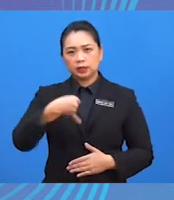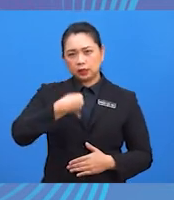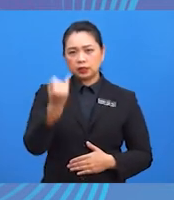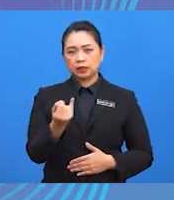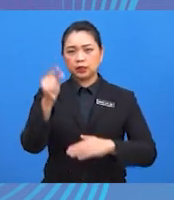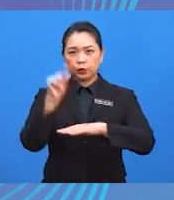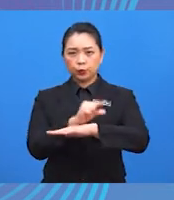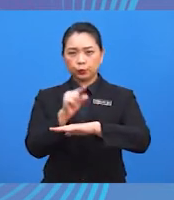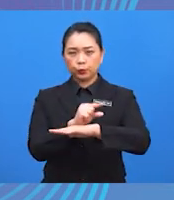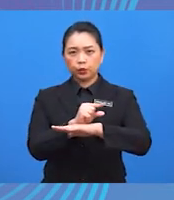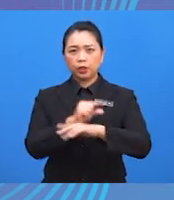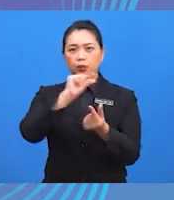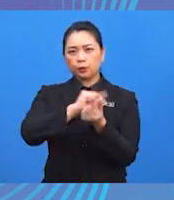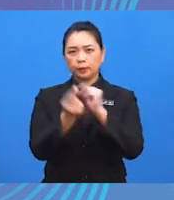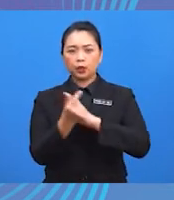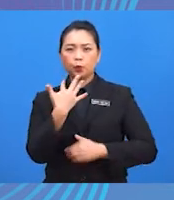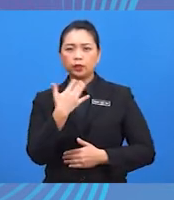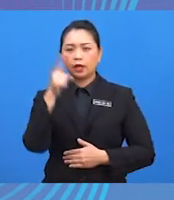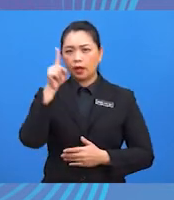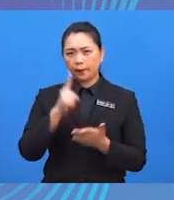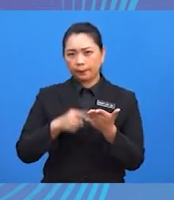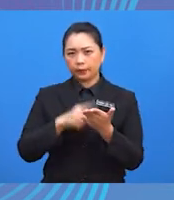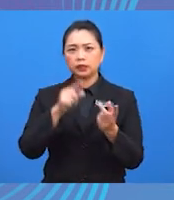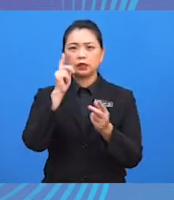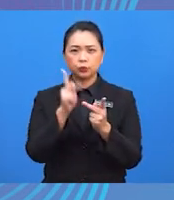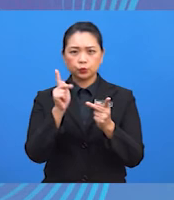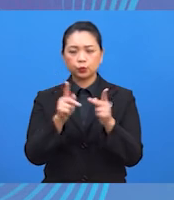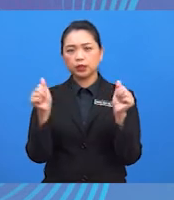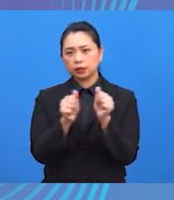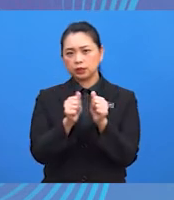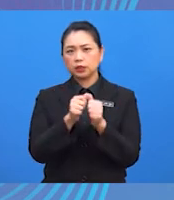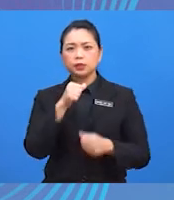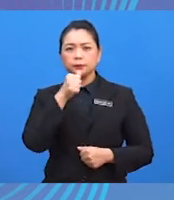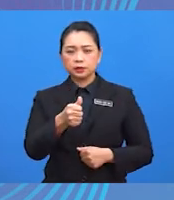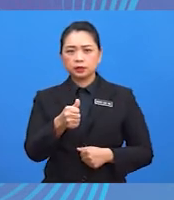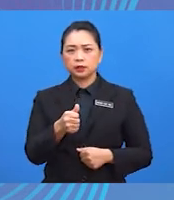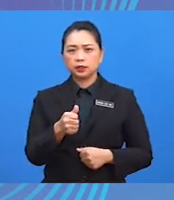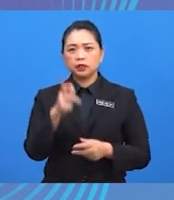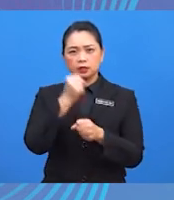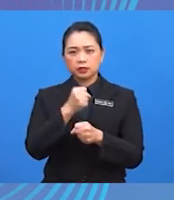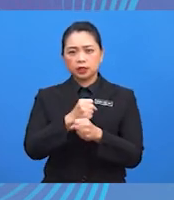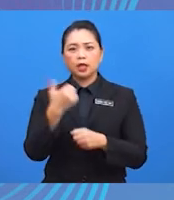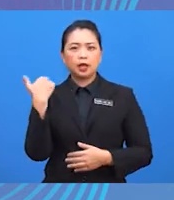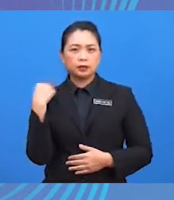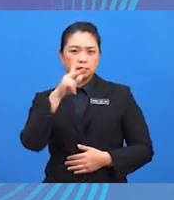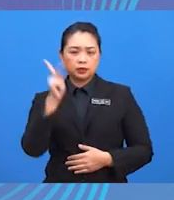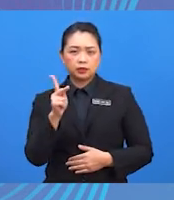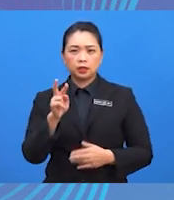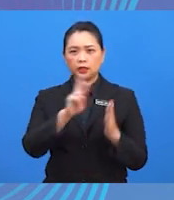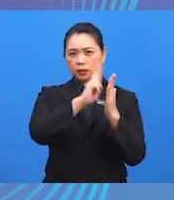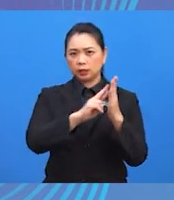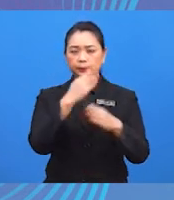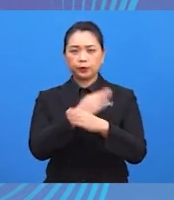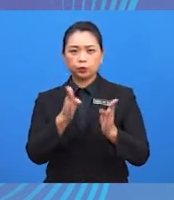yang sesuai dengan pesanan kerja? Adakah reka bentuk yang ingin dibuat menggunakan warna